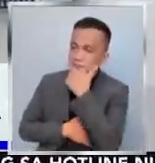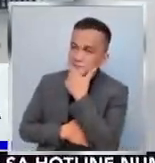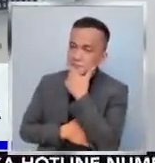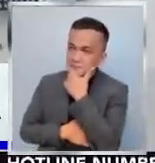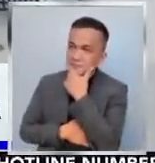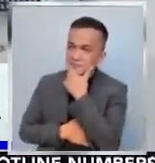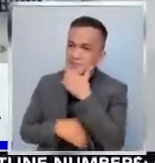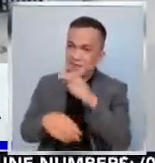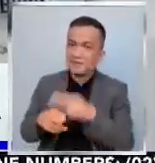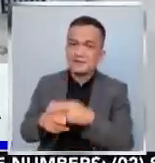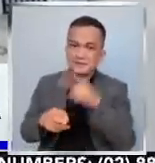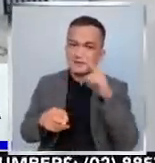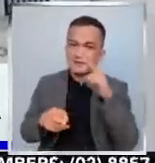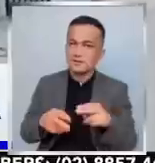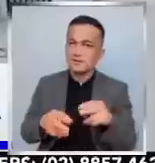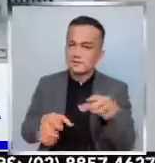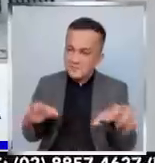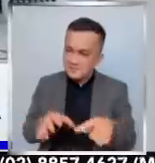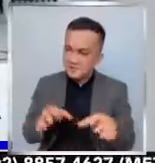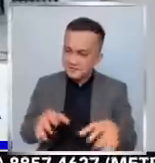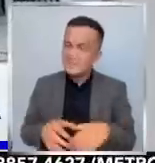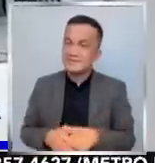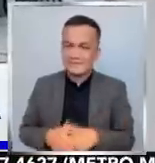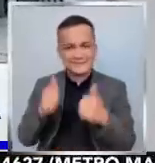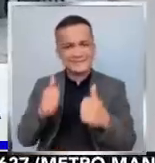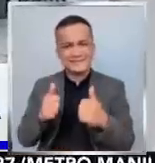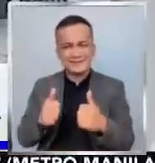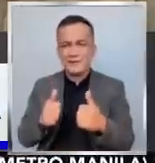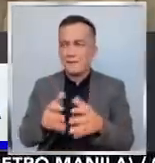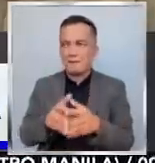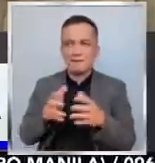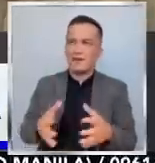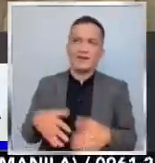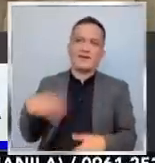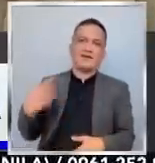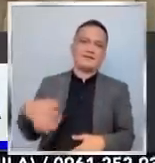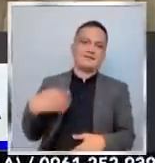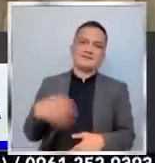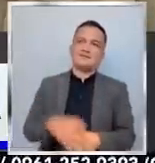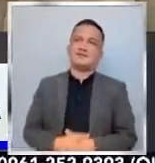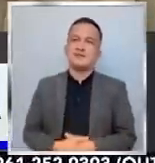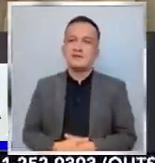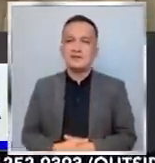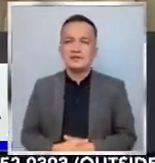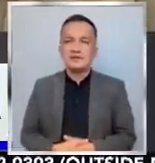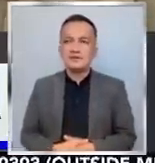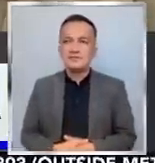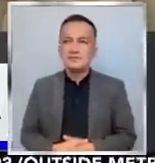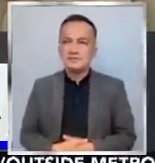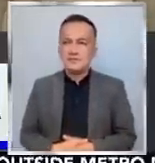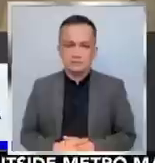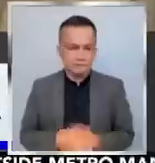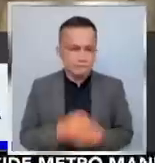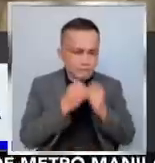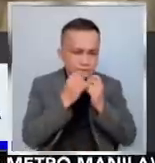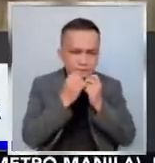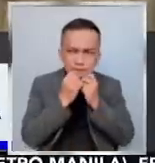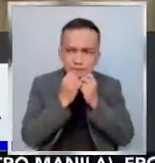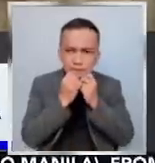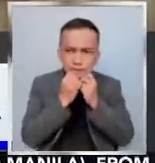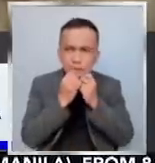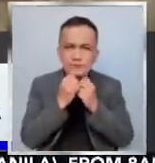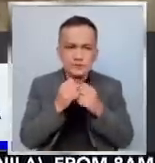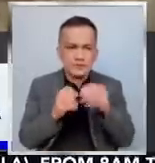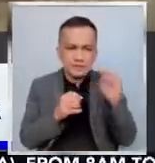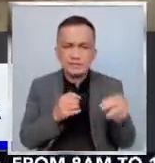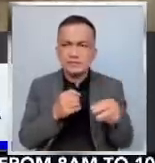aking pinaghirapan. And talagang grabe yon, talagang hindi ako gumagasto sa Manila, talagang